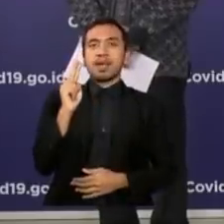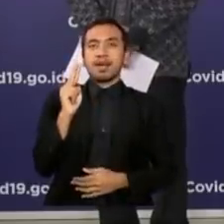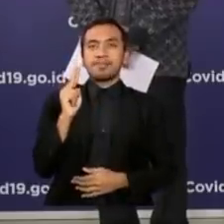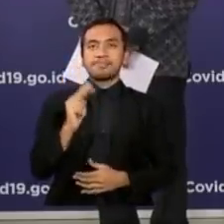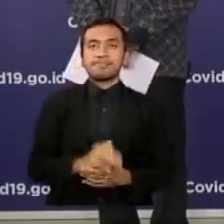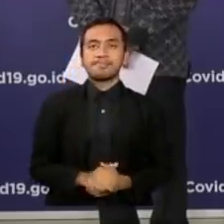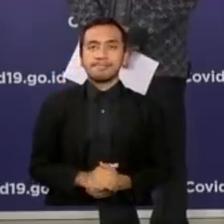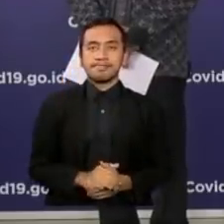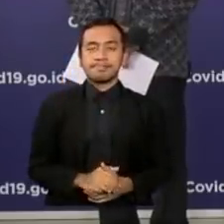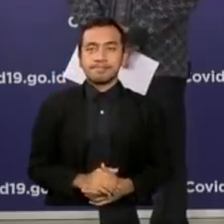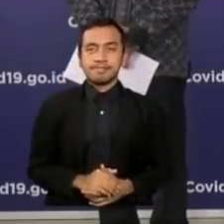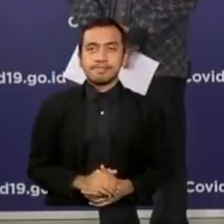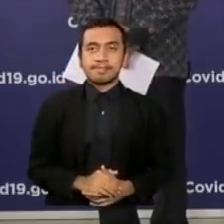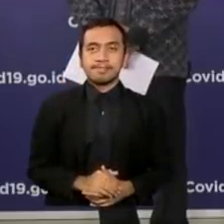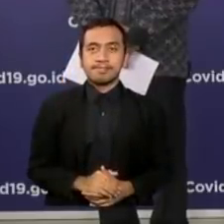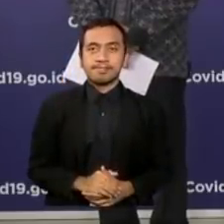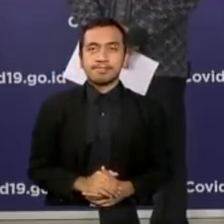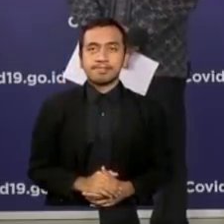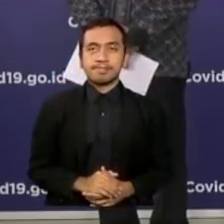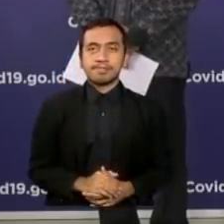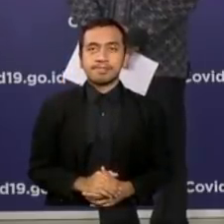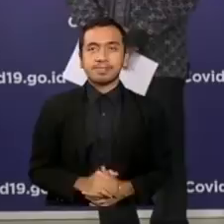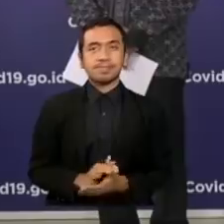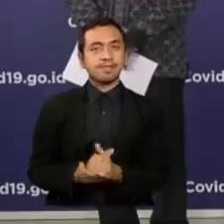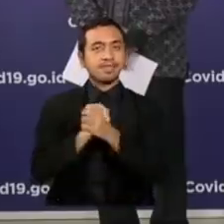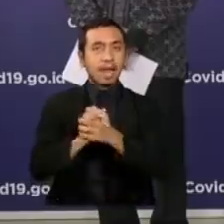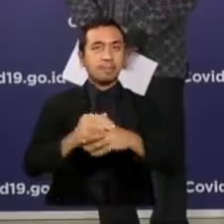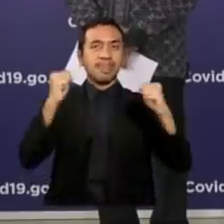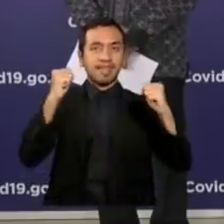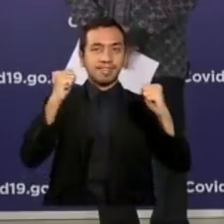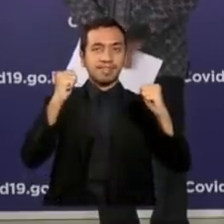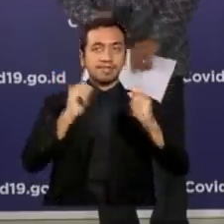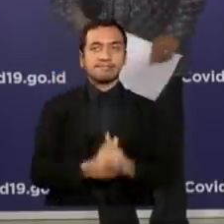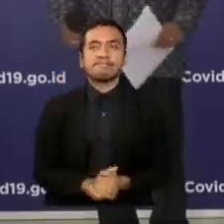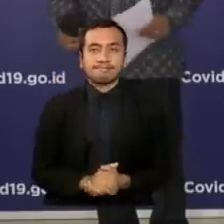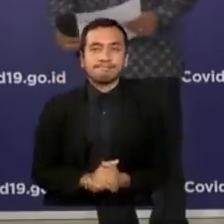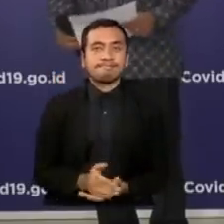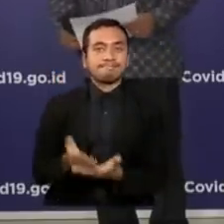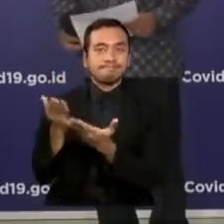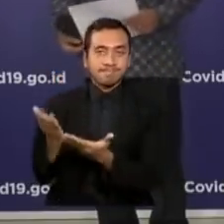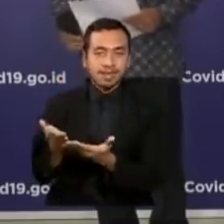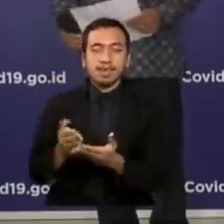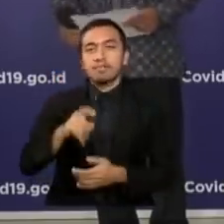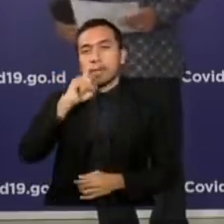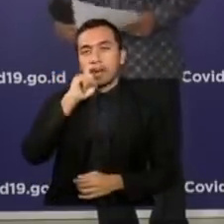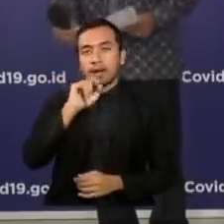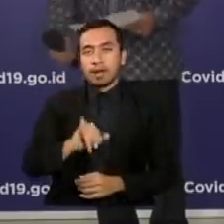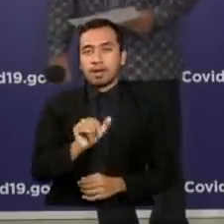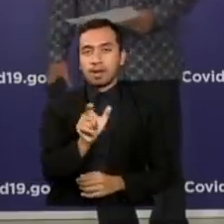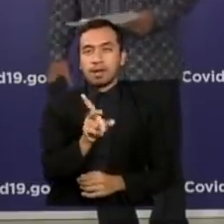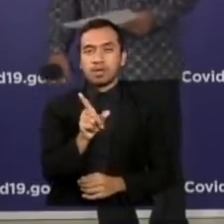kemampuan kita bersama hai salam sehat saya persilahkan kembali Bapak dokter Rachmat Yulianto